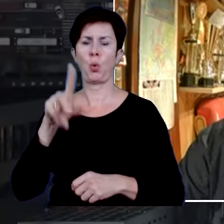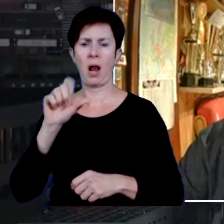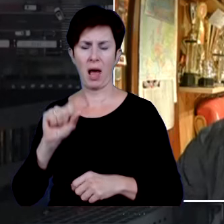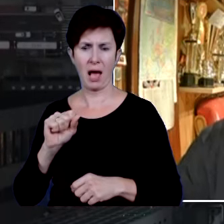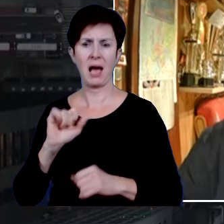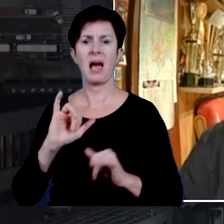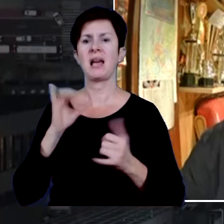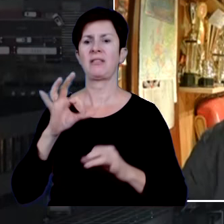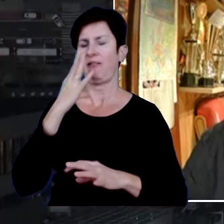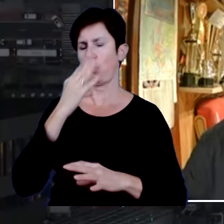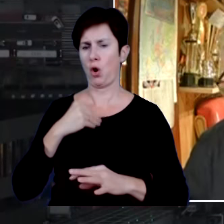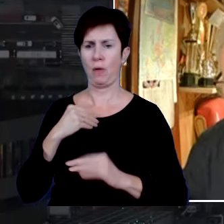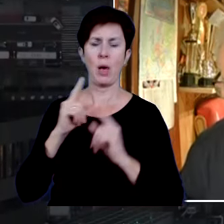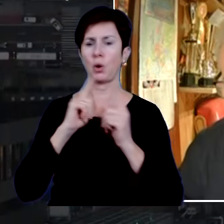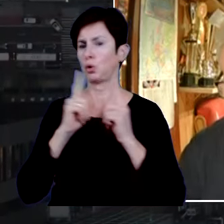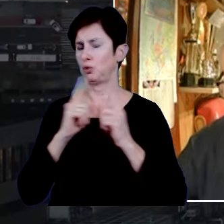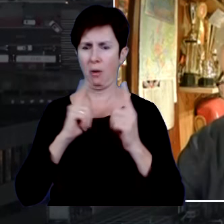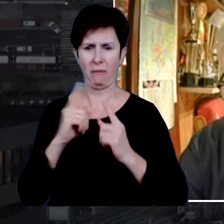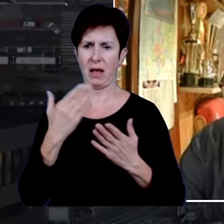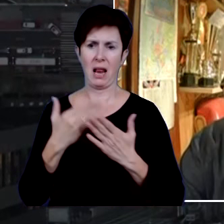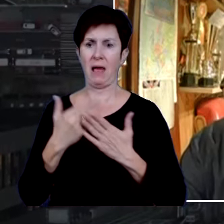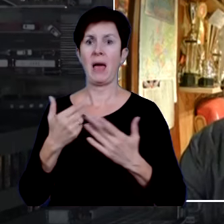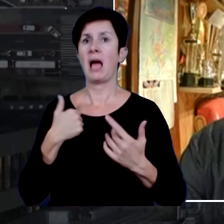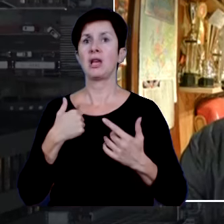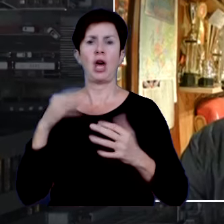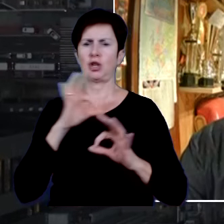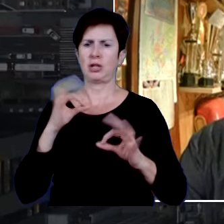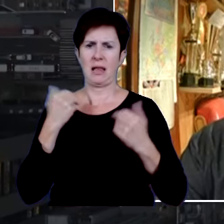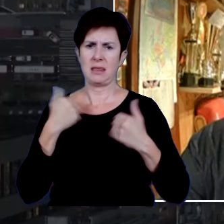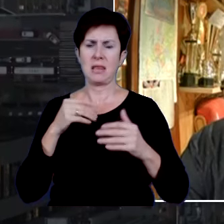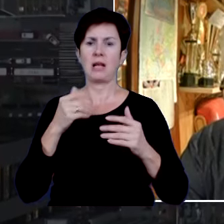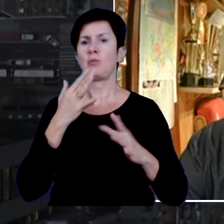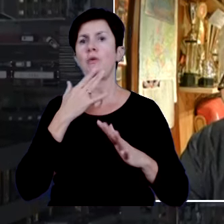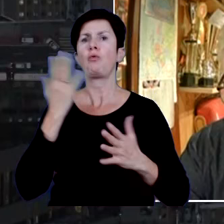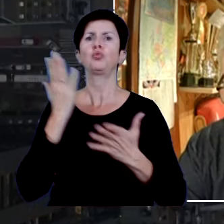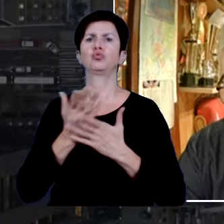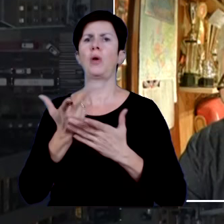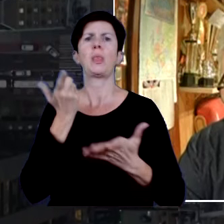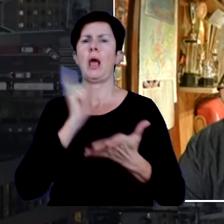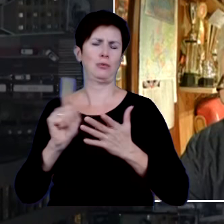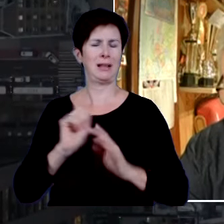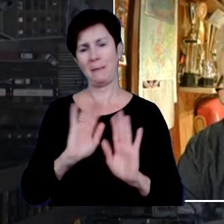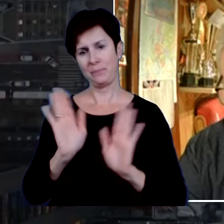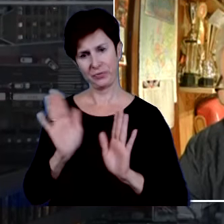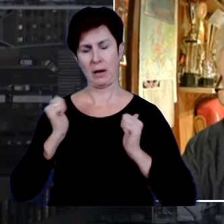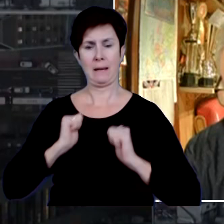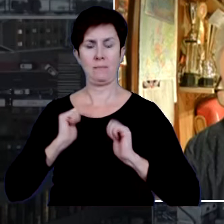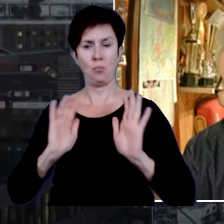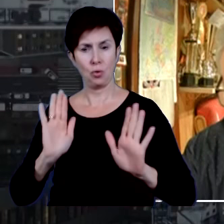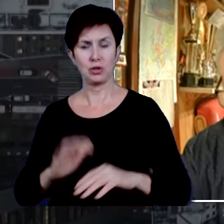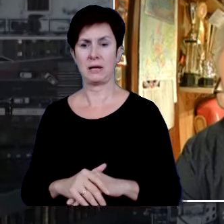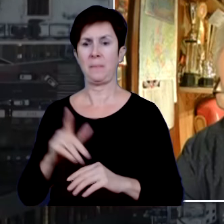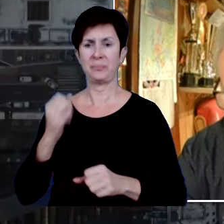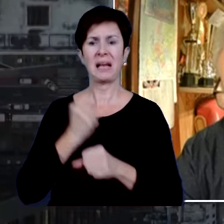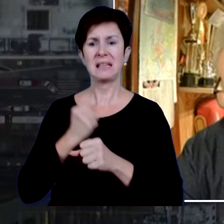te rozmowy. Więc tutaj też bym jeszcze nie zawieszała tej sprawy na kołku w żadnym wypadku. Więc te sprawy się